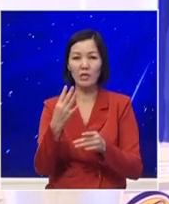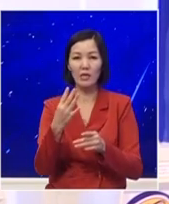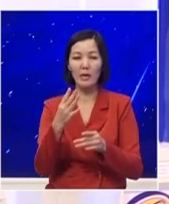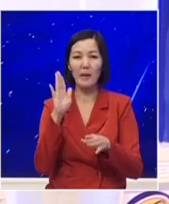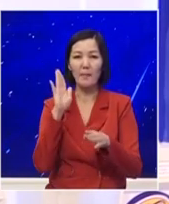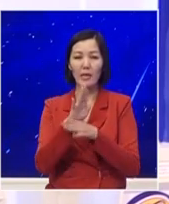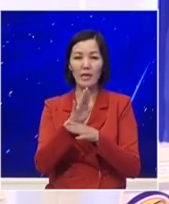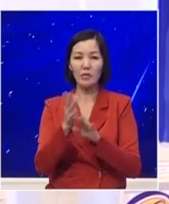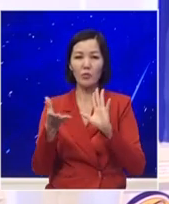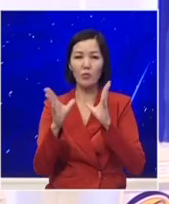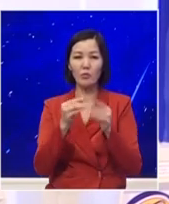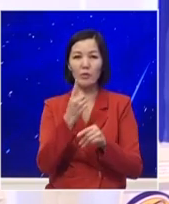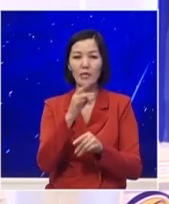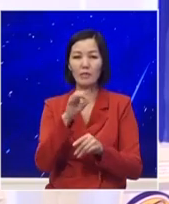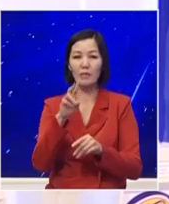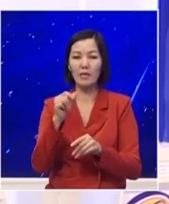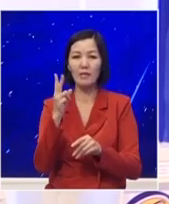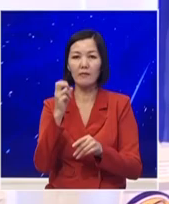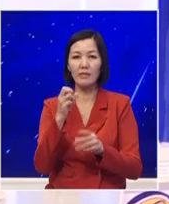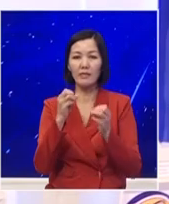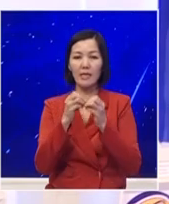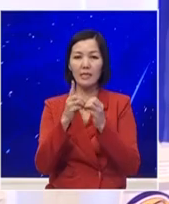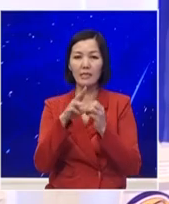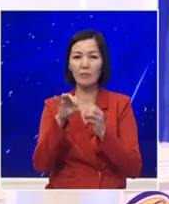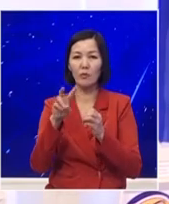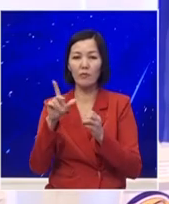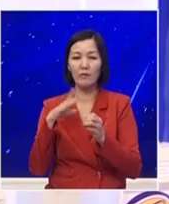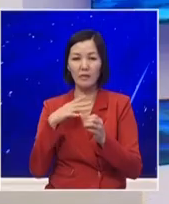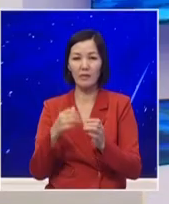приказов на общую сумму 1 миллиард 211 миллионов тенге.